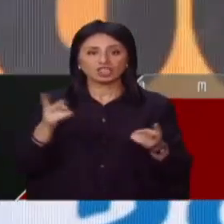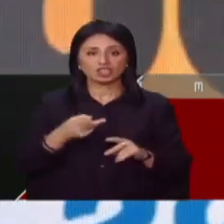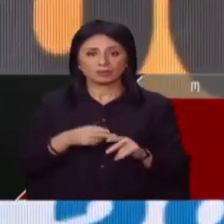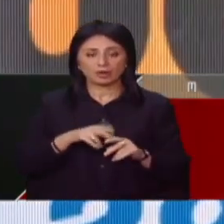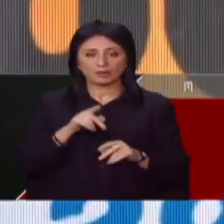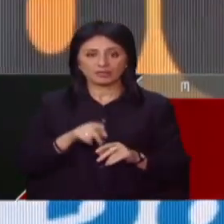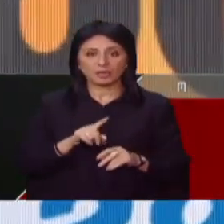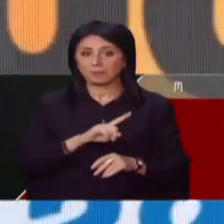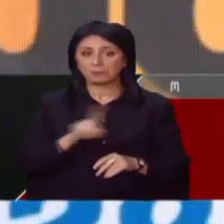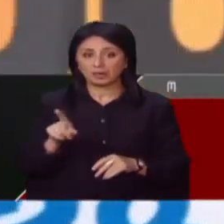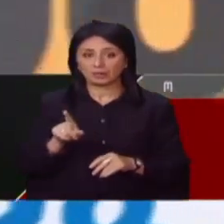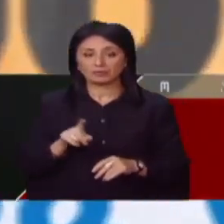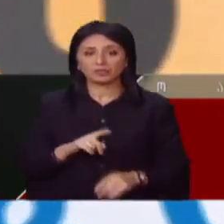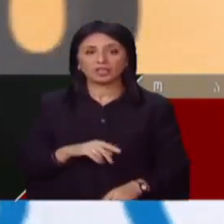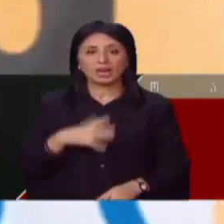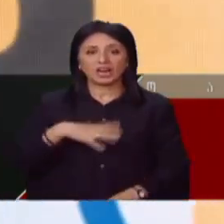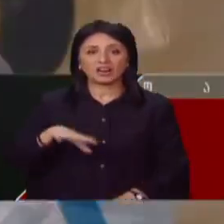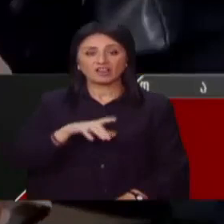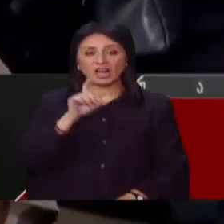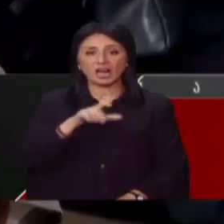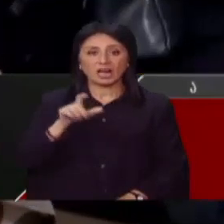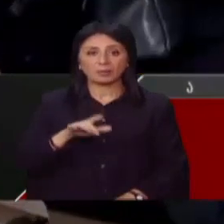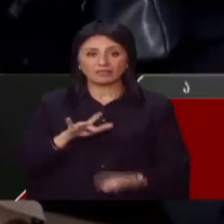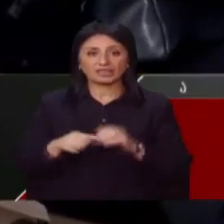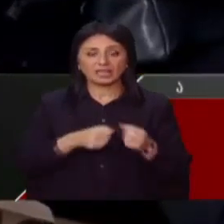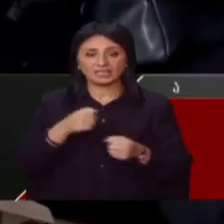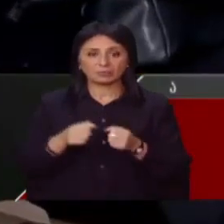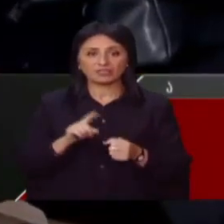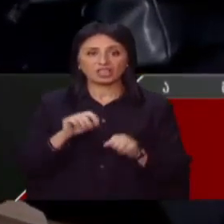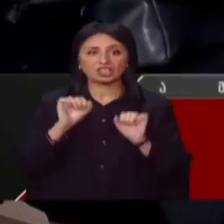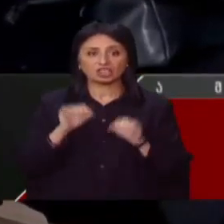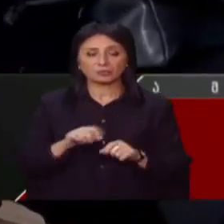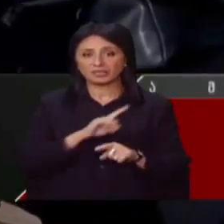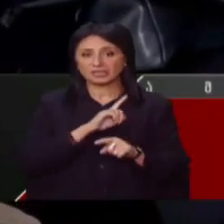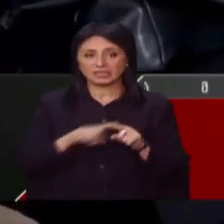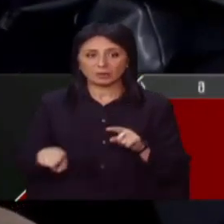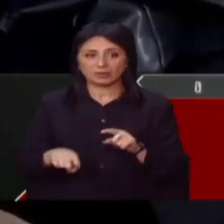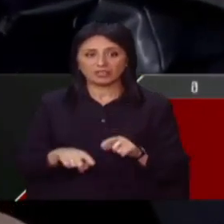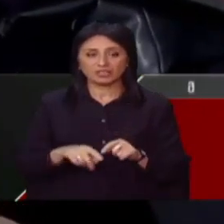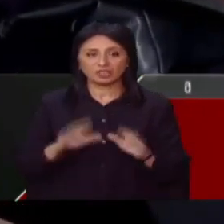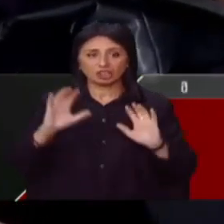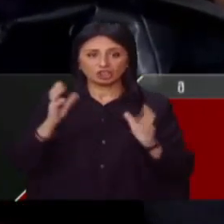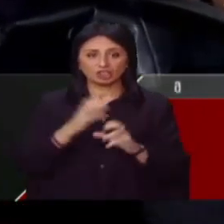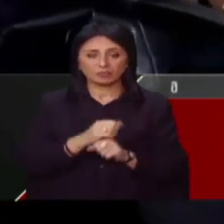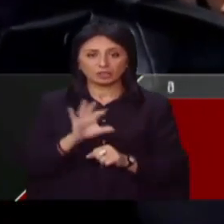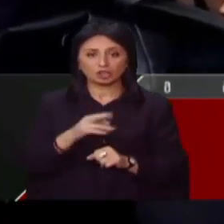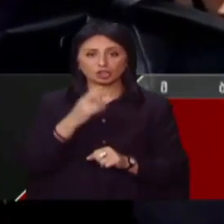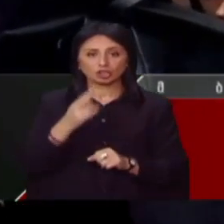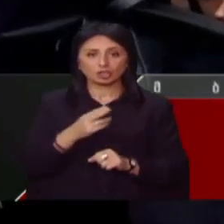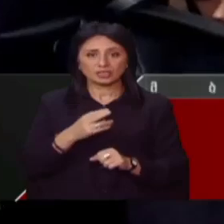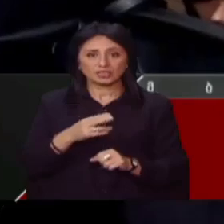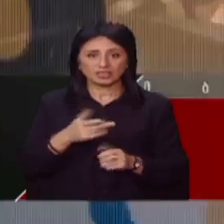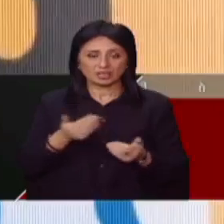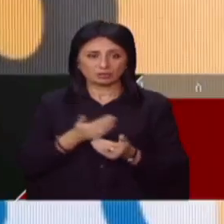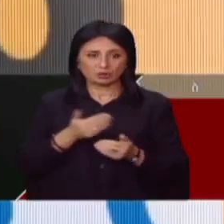ამას. მაგრამ რო ქვეყანაში ადამიანები დასაქმდნენ და რაც შეიძლება სწრაფად შევამციროთ სოციალურ